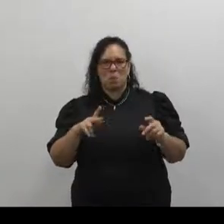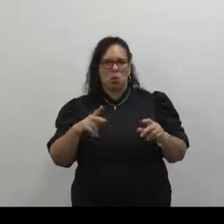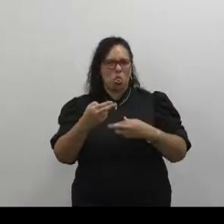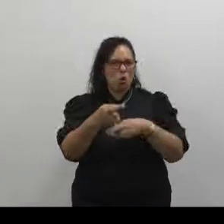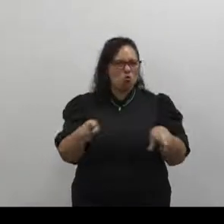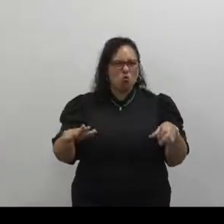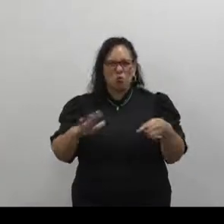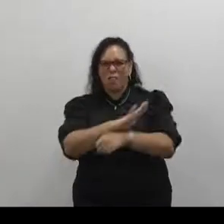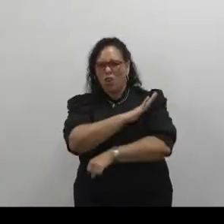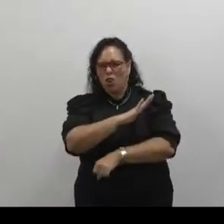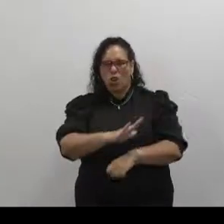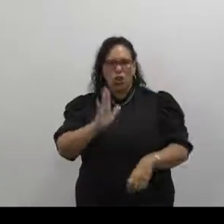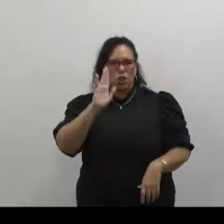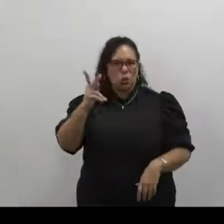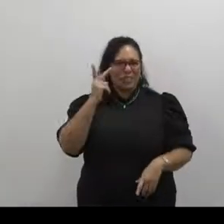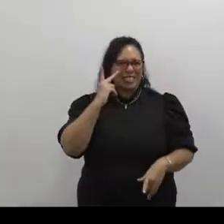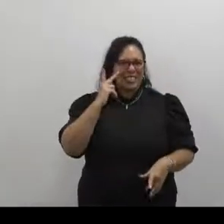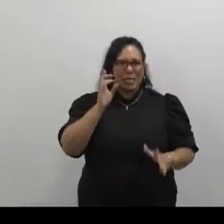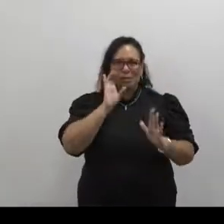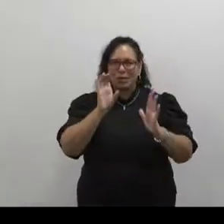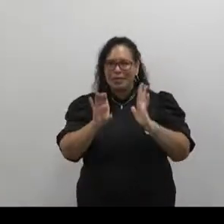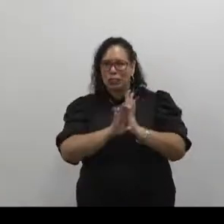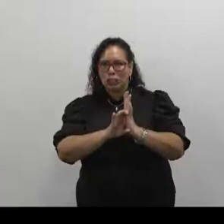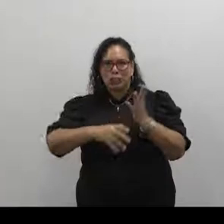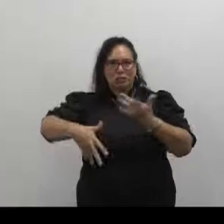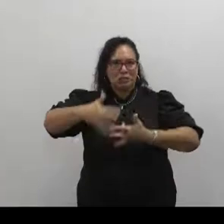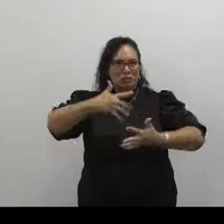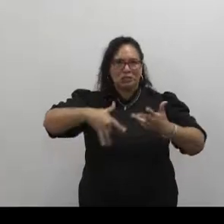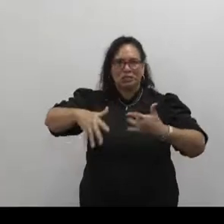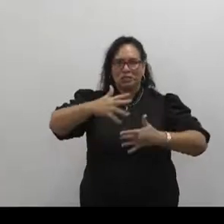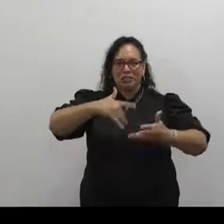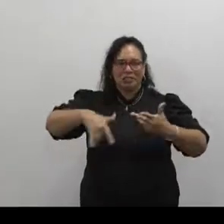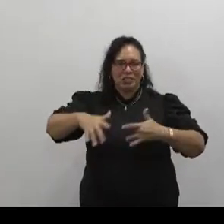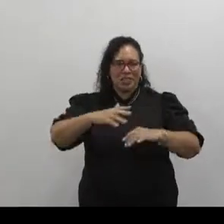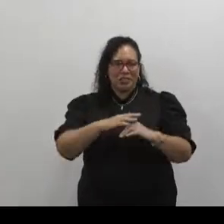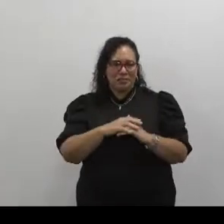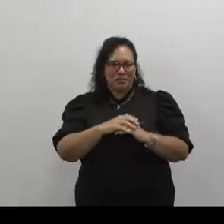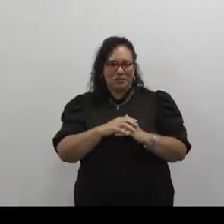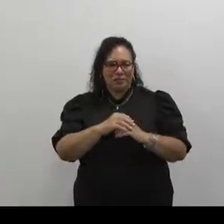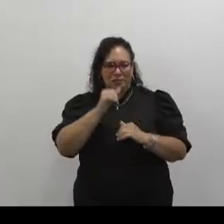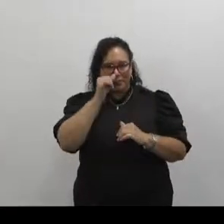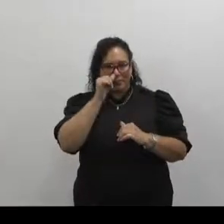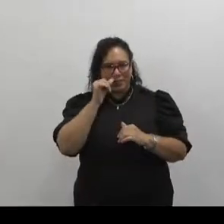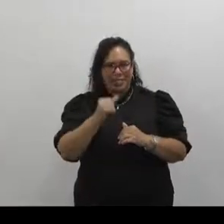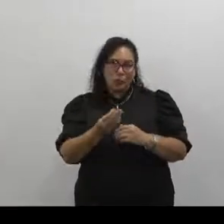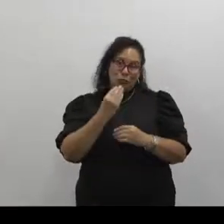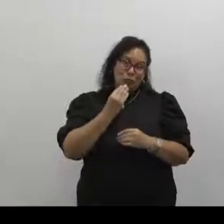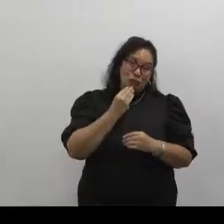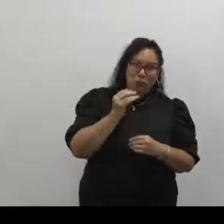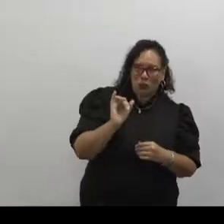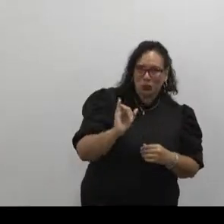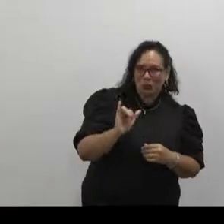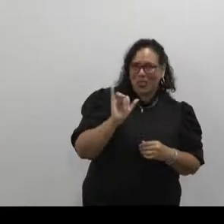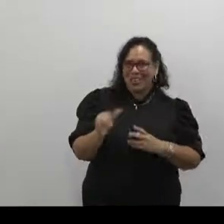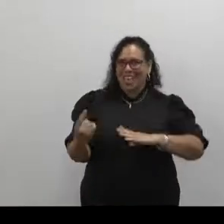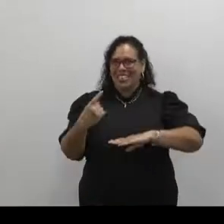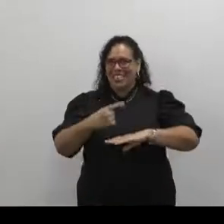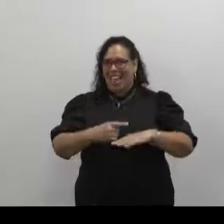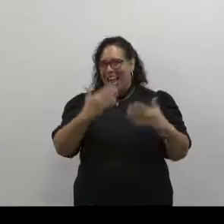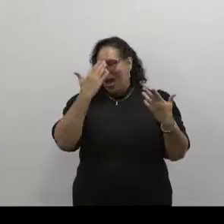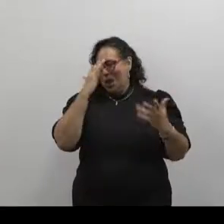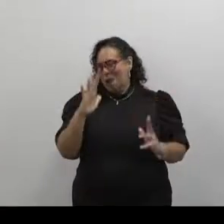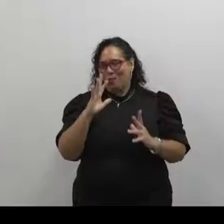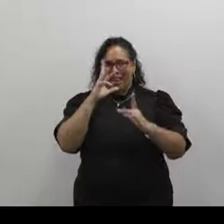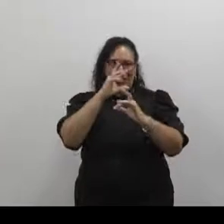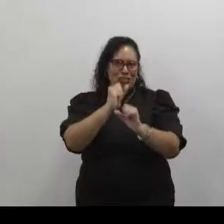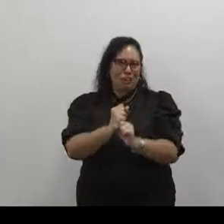hai đập pe là phải chung lực tỷ pi nó cứ than nè châu ruộng nó phải can tại tràn phải chung lực tỷ muối nó ở sân miền nè châu ruộng tê đầm là hai lực tỷ pi